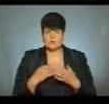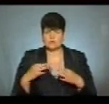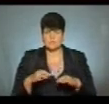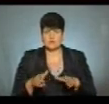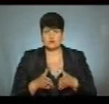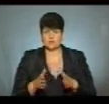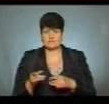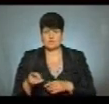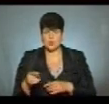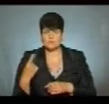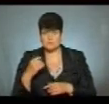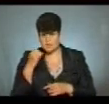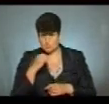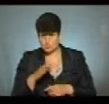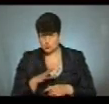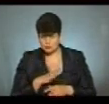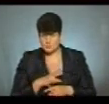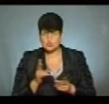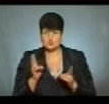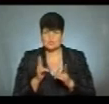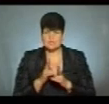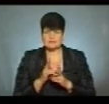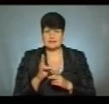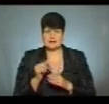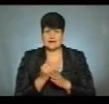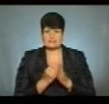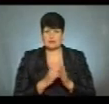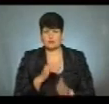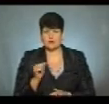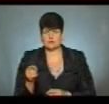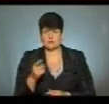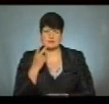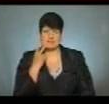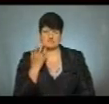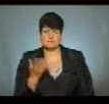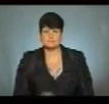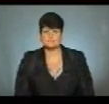доріг в Тернопільській області. Дякую, що були з нами. Зустрінемося на телеканалі «Я і Тернопіль», як завжди.